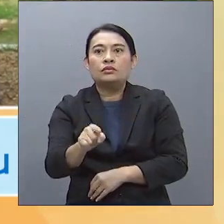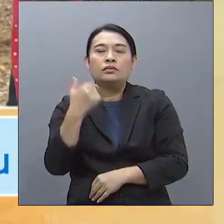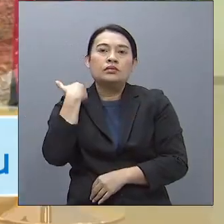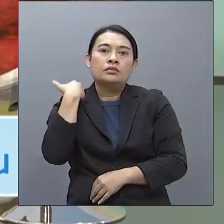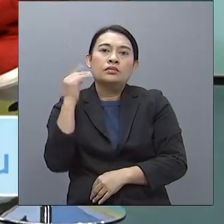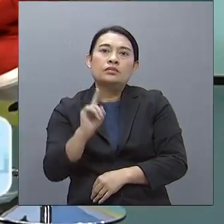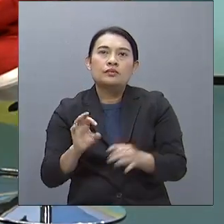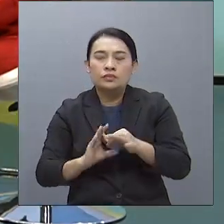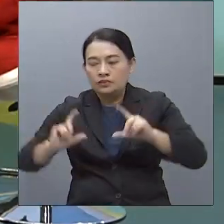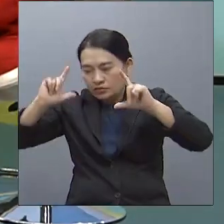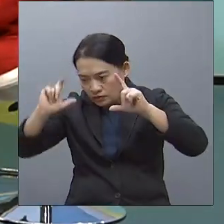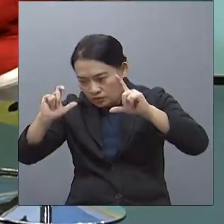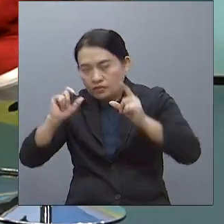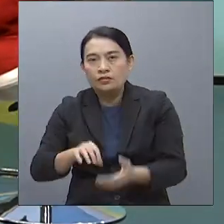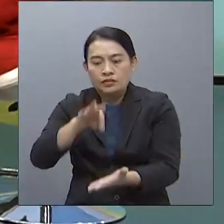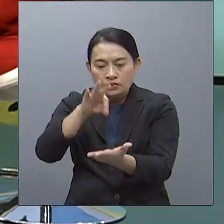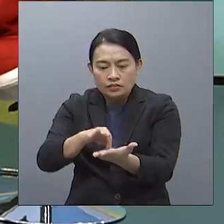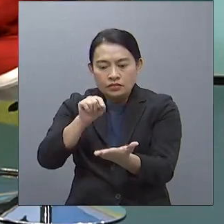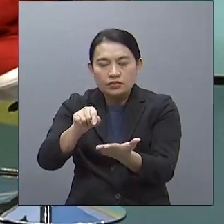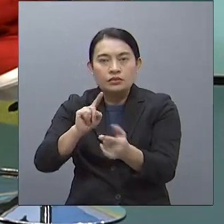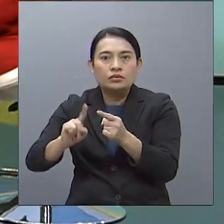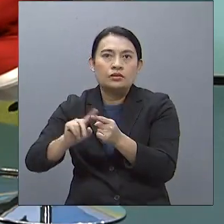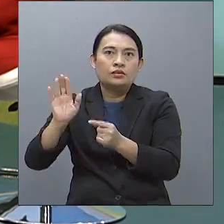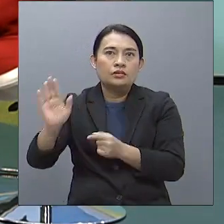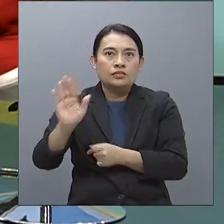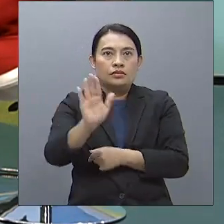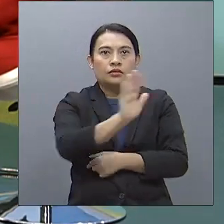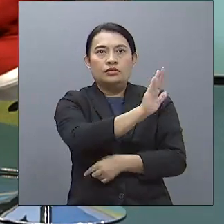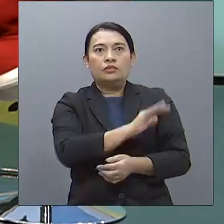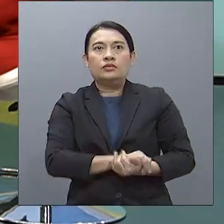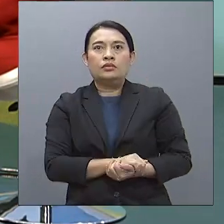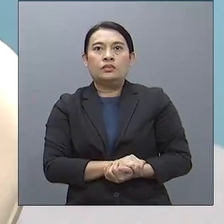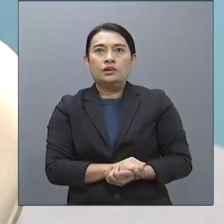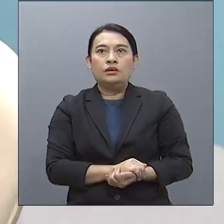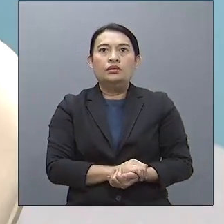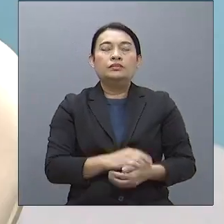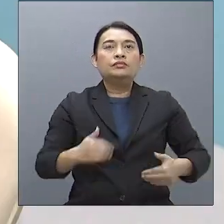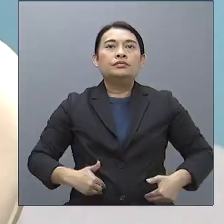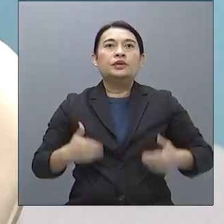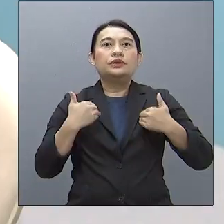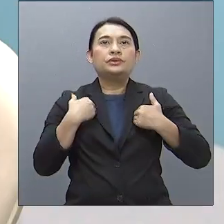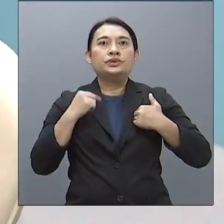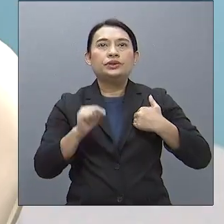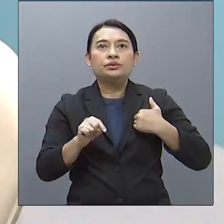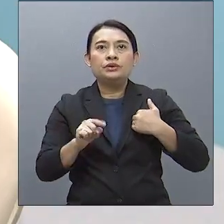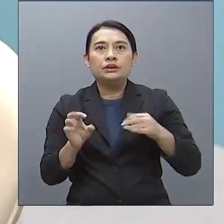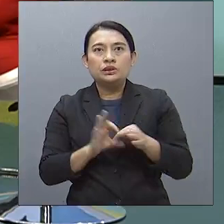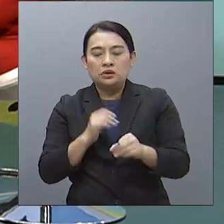ได้ถ่ายรูปเช็คอินแบบสโลว์ไลฟ ์คุณชมายพรในเวลาไปคาเฟ่ ถ ึ งแม้ว่าชีวิตเราจะเป็นชีวิตติดสปีดก็ตาม